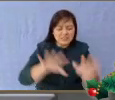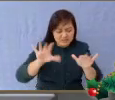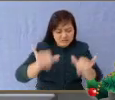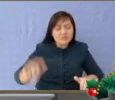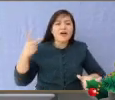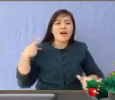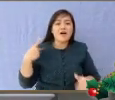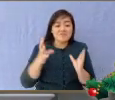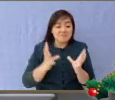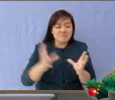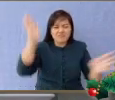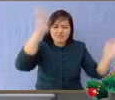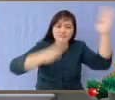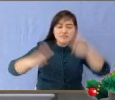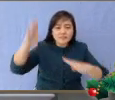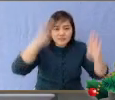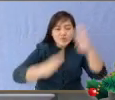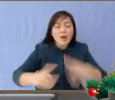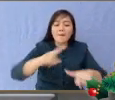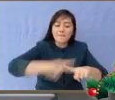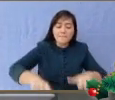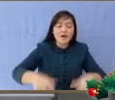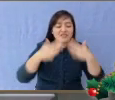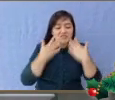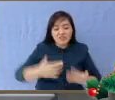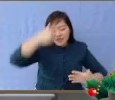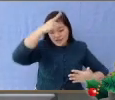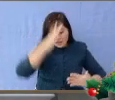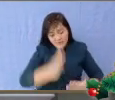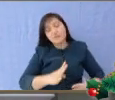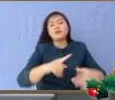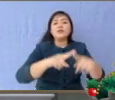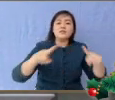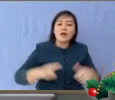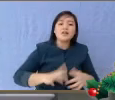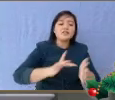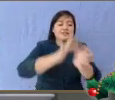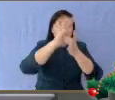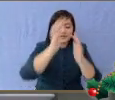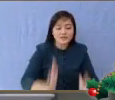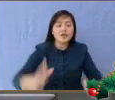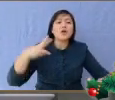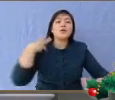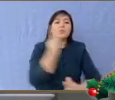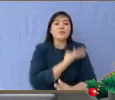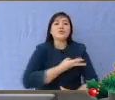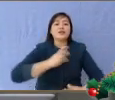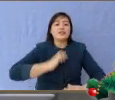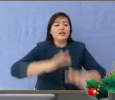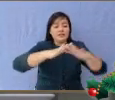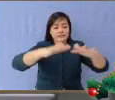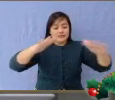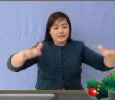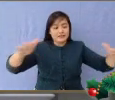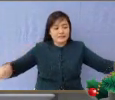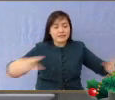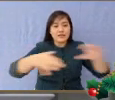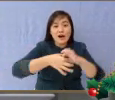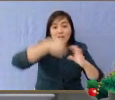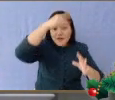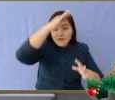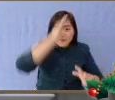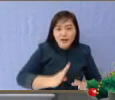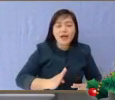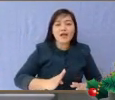Panginoon para po sa isang anak ng Diyos. Hindi naman siya doctor, hindi po siya chemist, hindi po siya pharmacist.